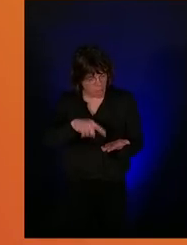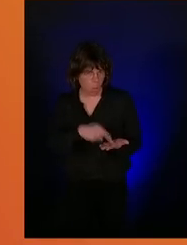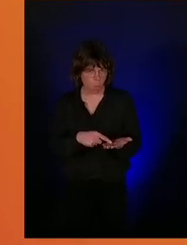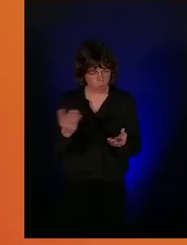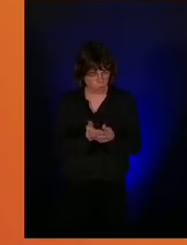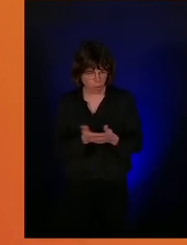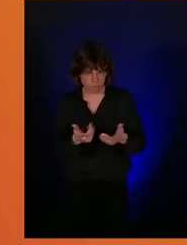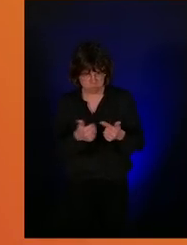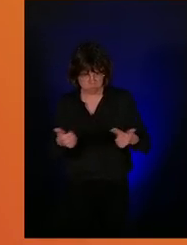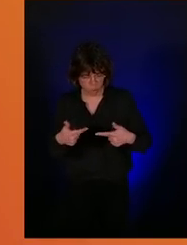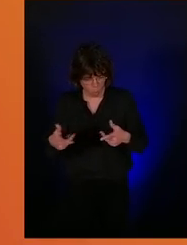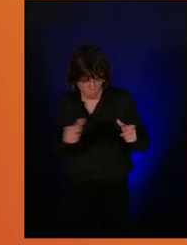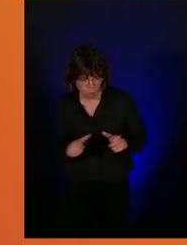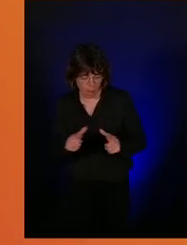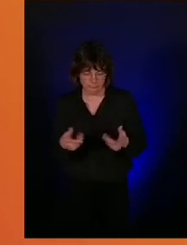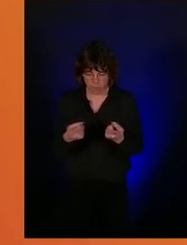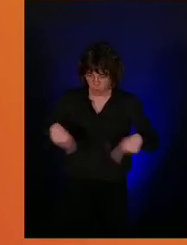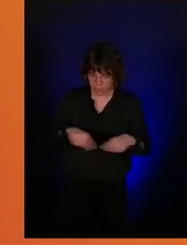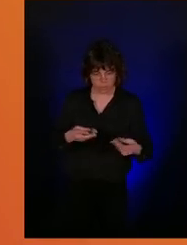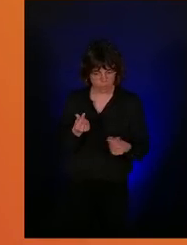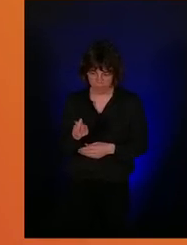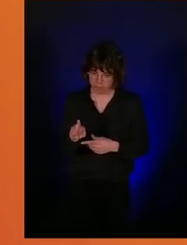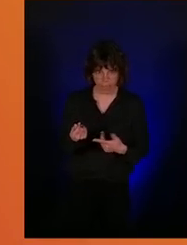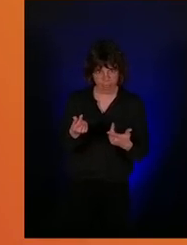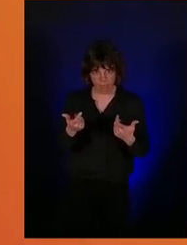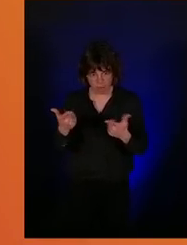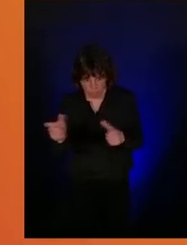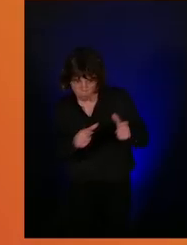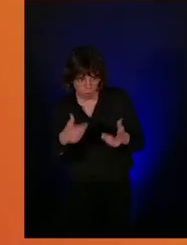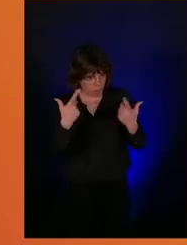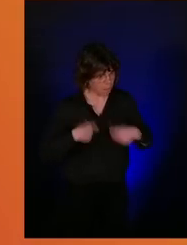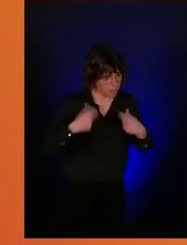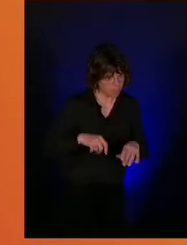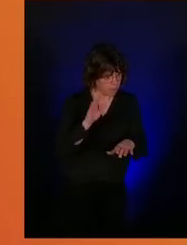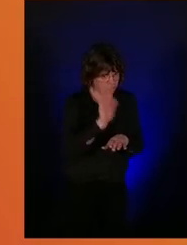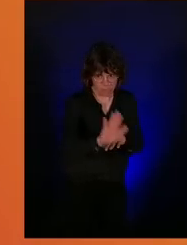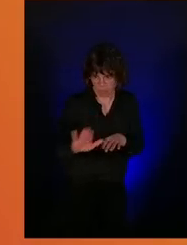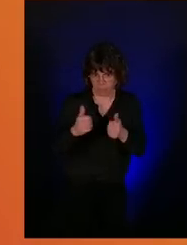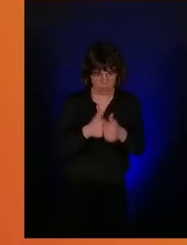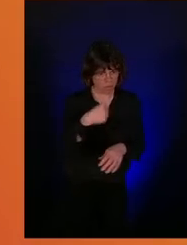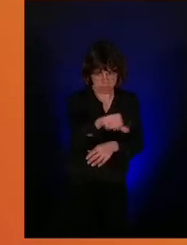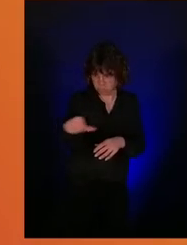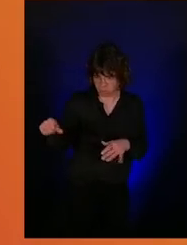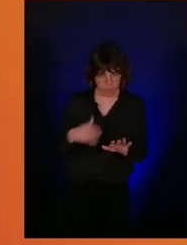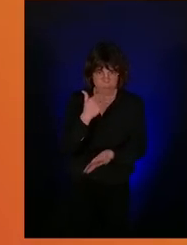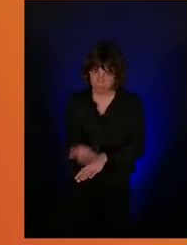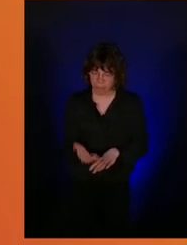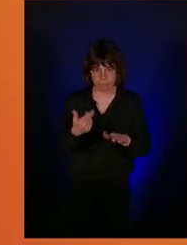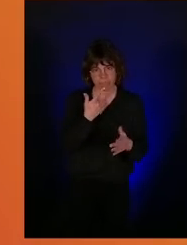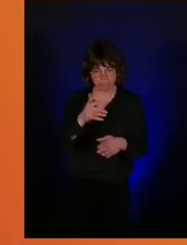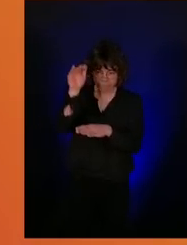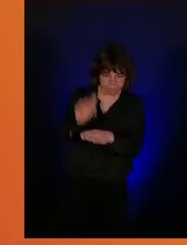la commission financière de contrôle ne peut pas contrôler chaque dépense et recette individuellement. Ainsi, pour garantir un